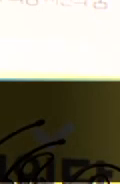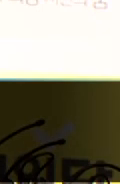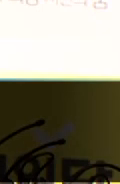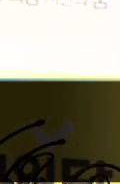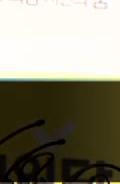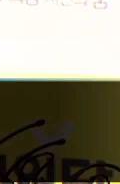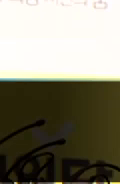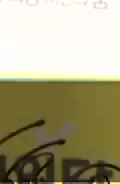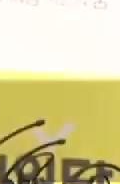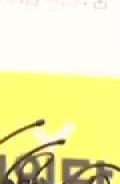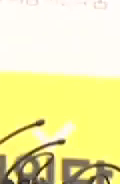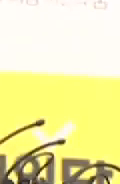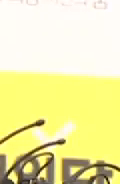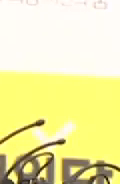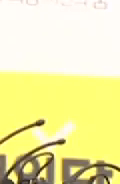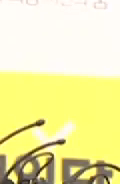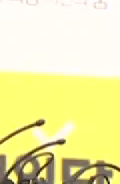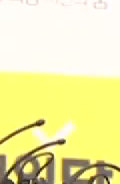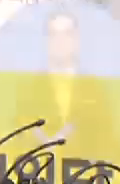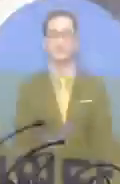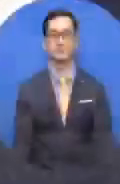이어가겠다는 것입니까?